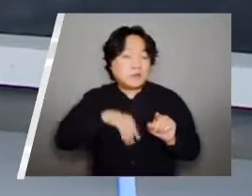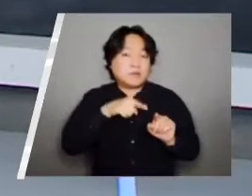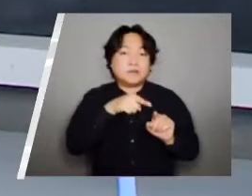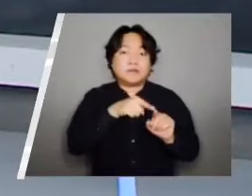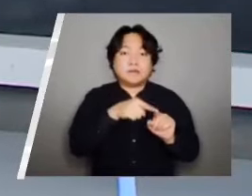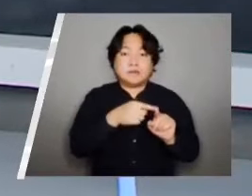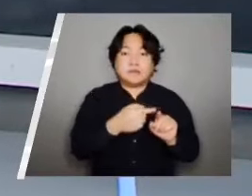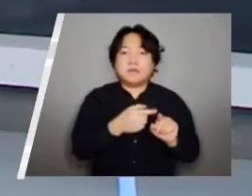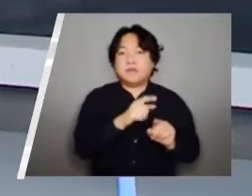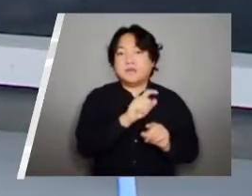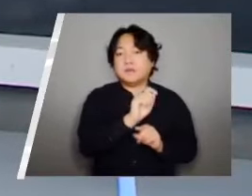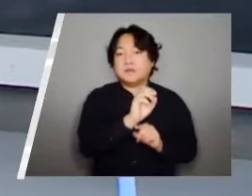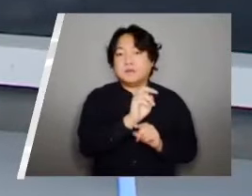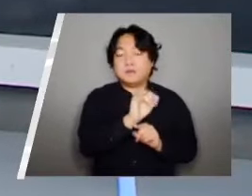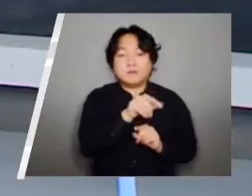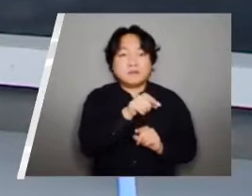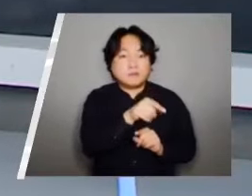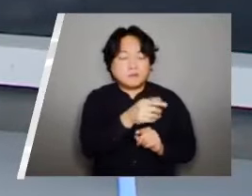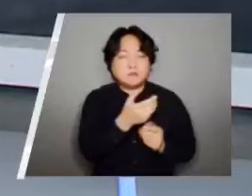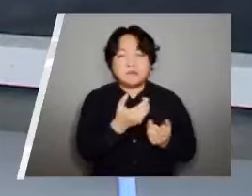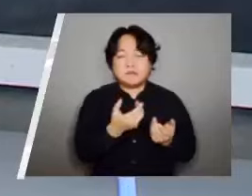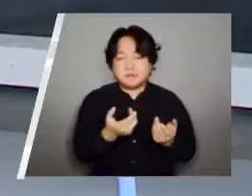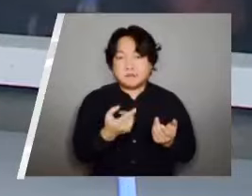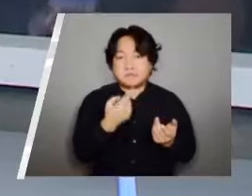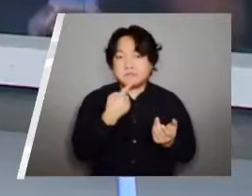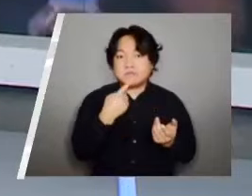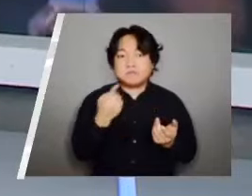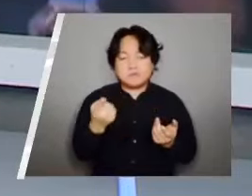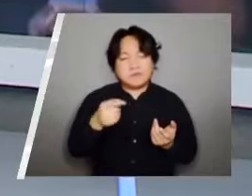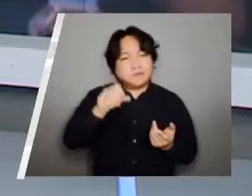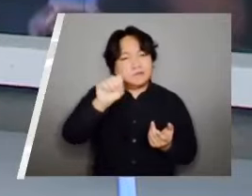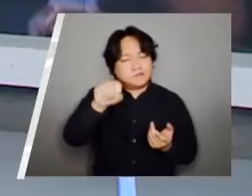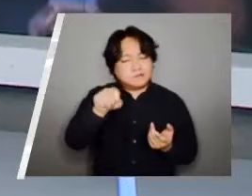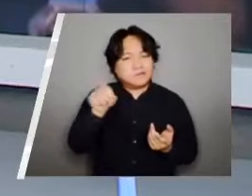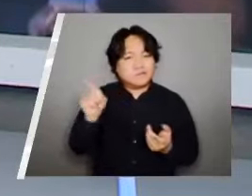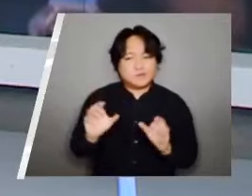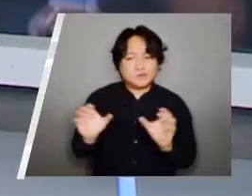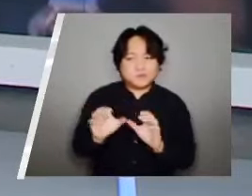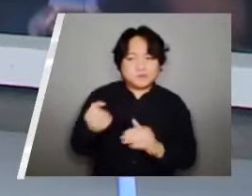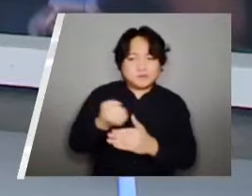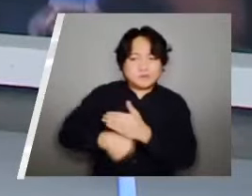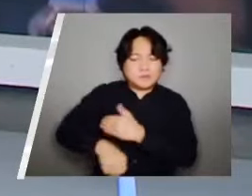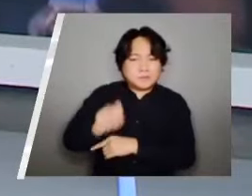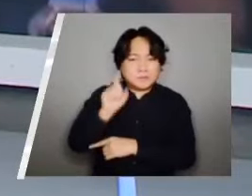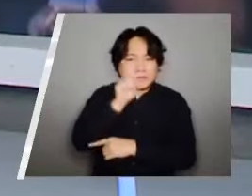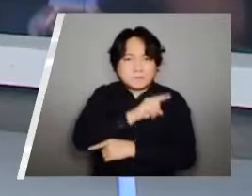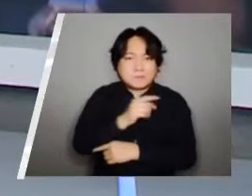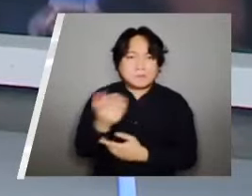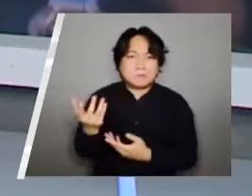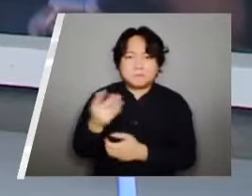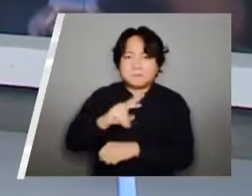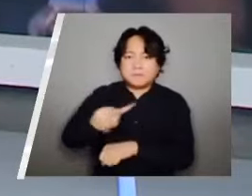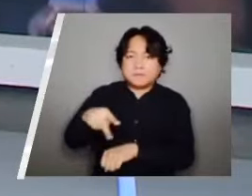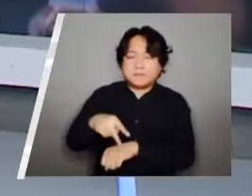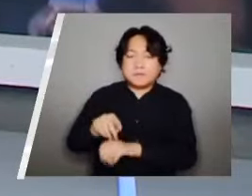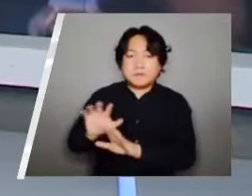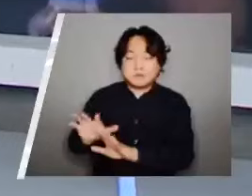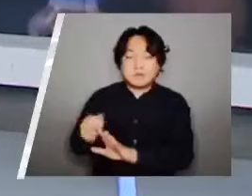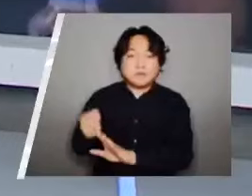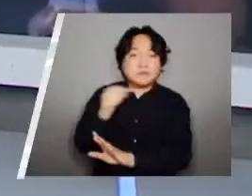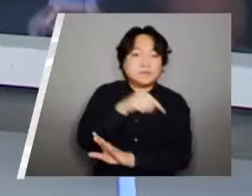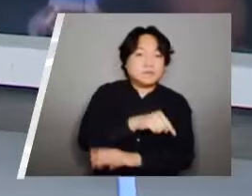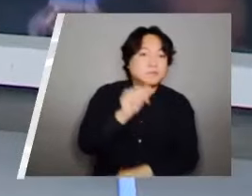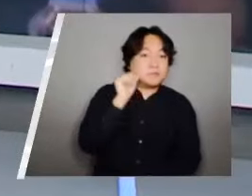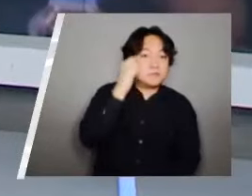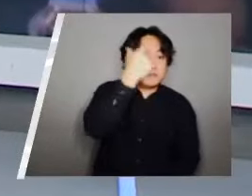certificate na inisyu sa Pilipinas si Alice Gua naman iginiit na biktima lang din daw siya at sinabing handa siyang ikanta kung sino